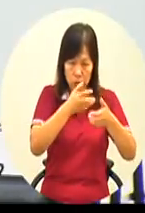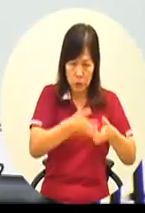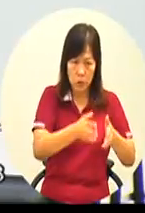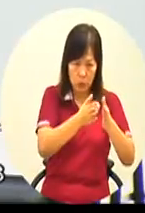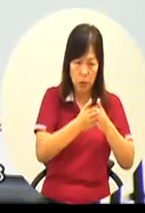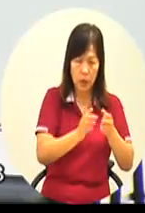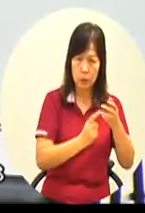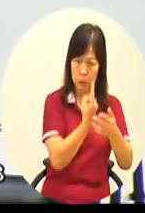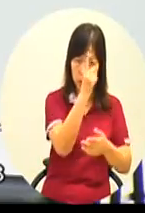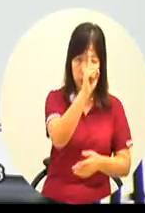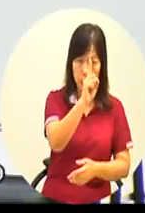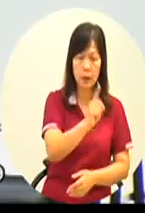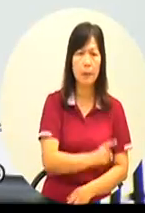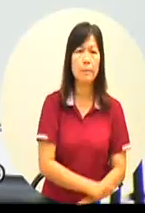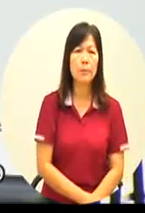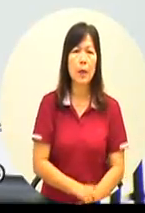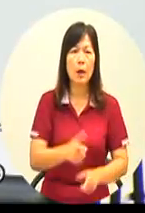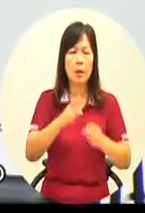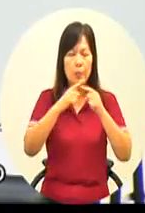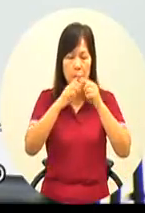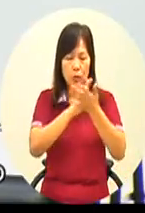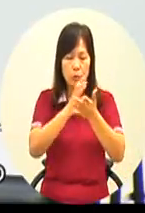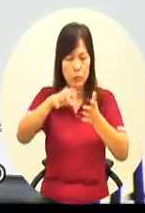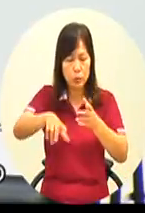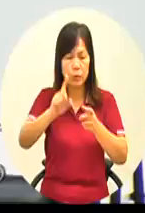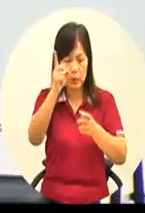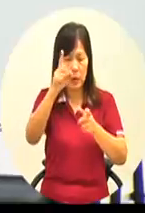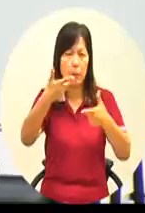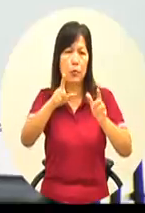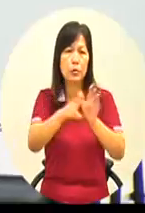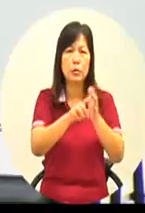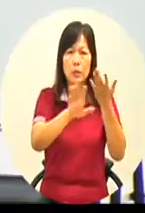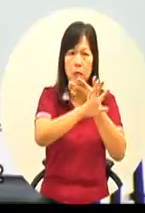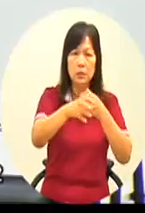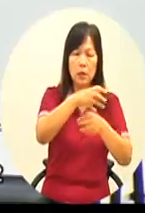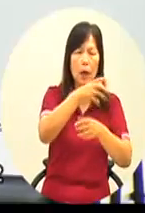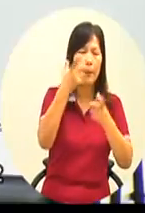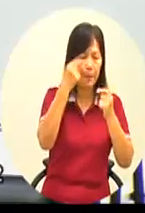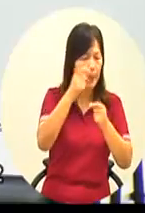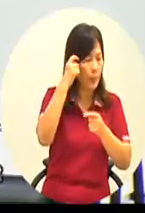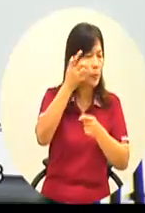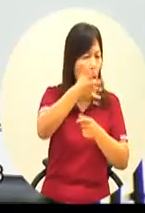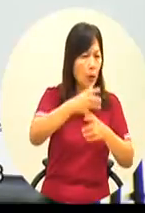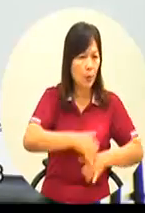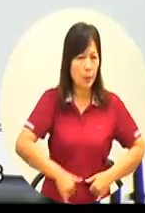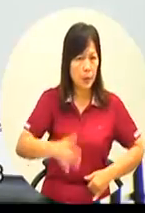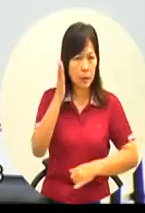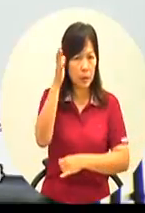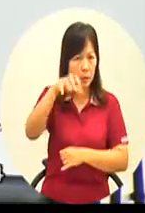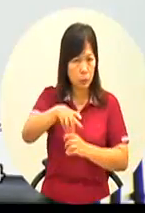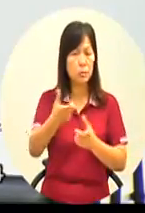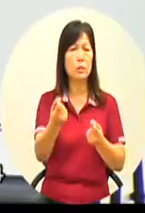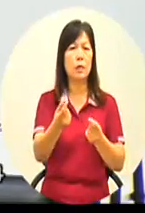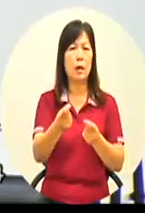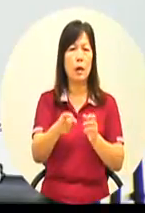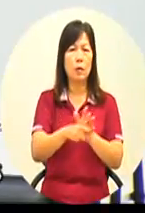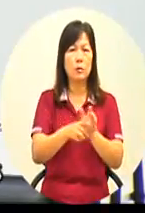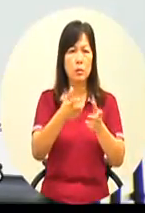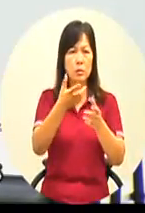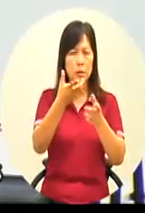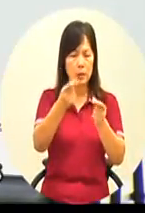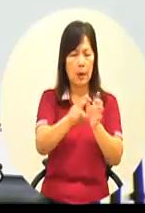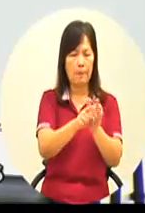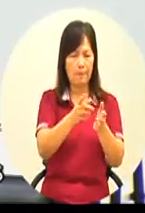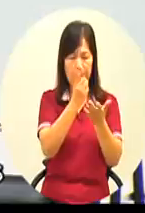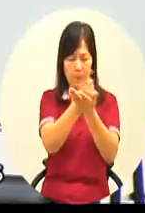要的一个位置，不只是秘书处哦，我想其他的局处本来今天也要问民政局哦，我想各个局处都必须做充分